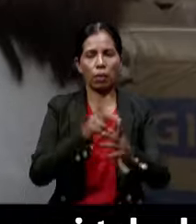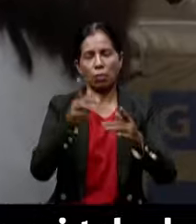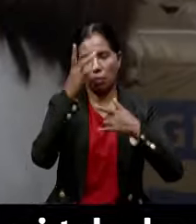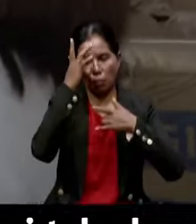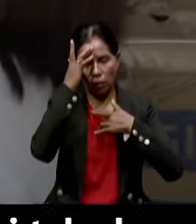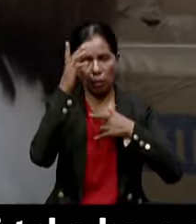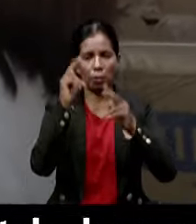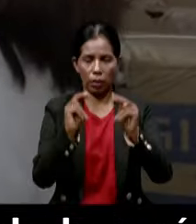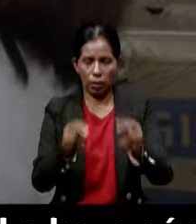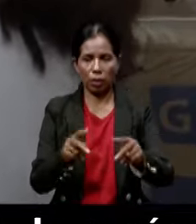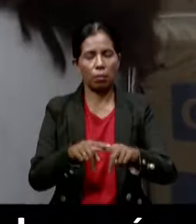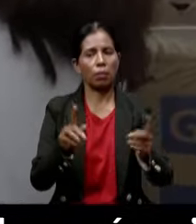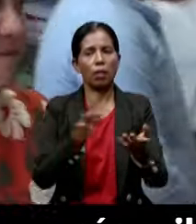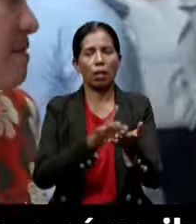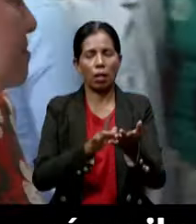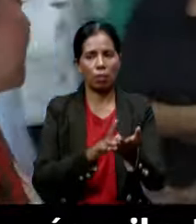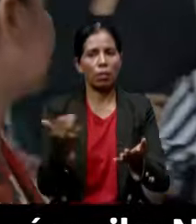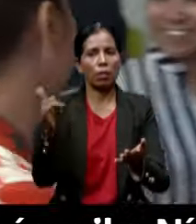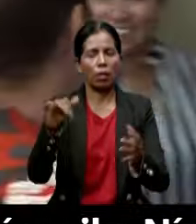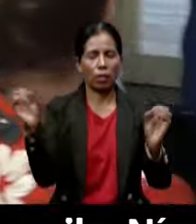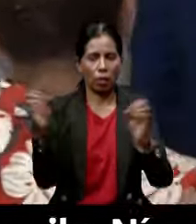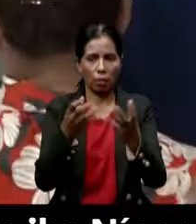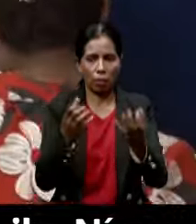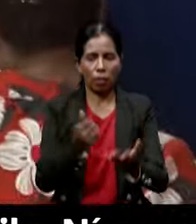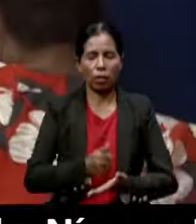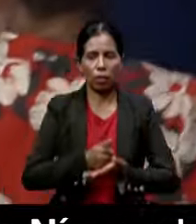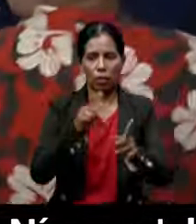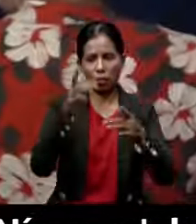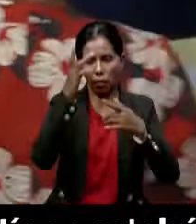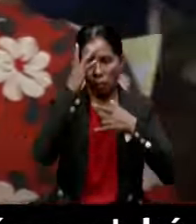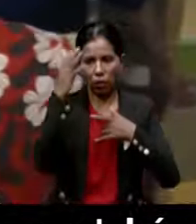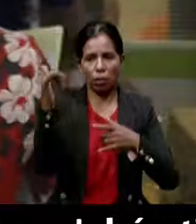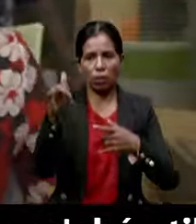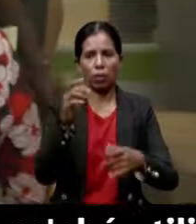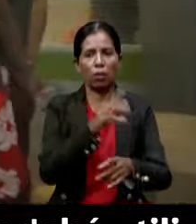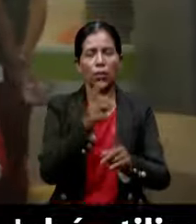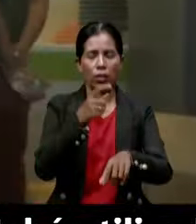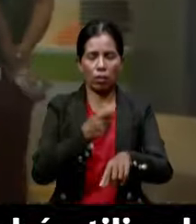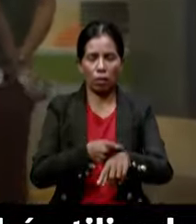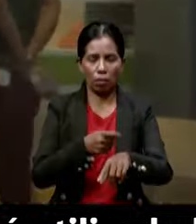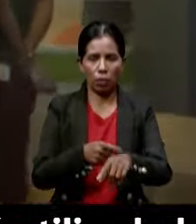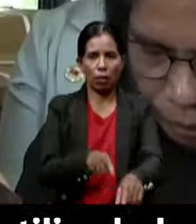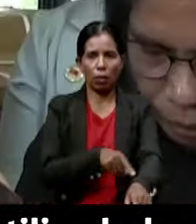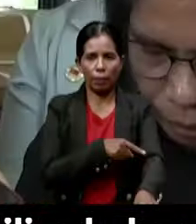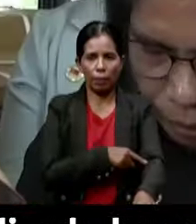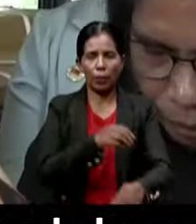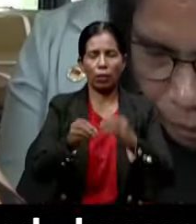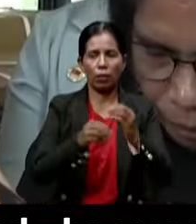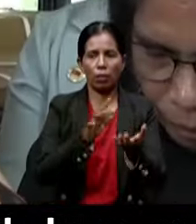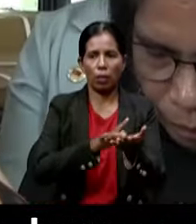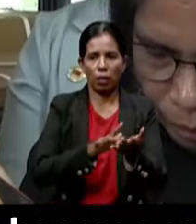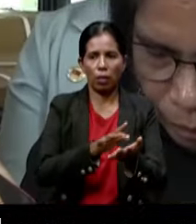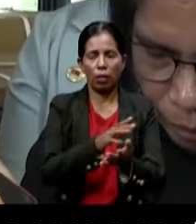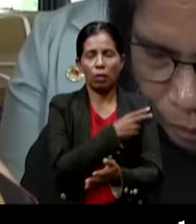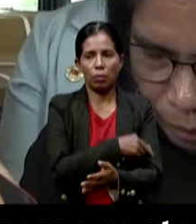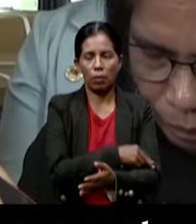nebe precisa mas be ai moruk hirak ne la suficiente atu atende ba paciente sira ho longo prazo. Liga kona ba stok ai moruk Aimoruk